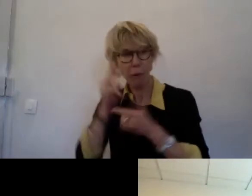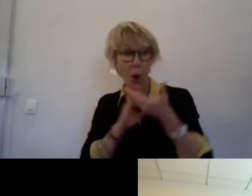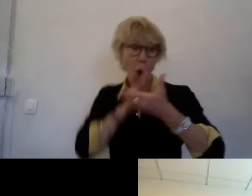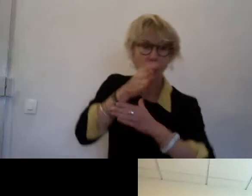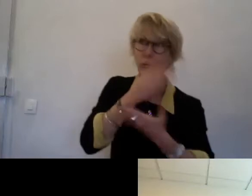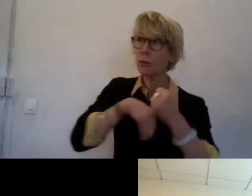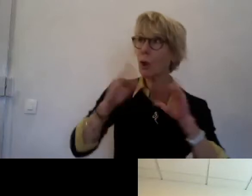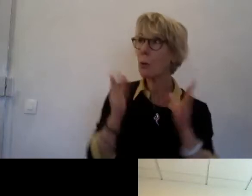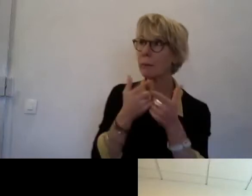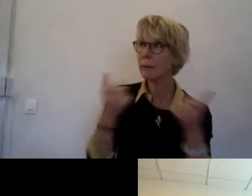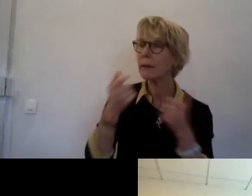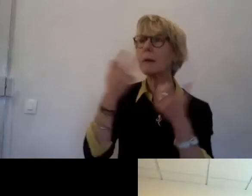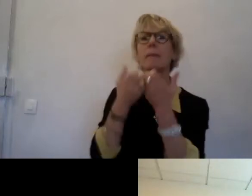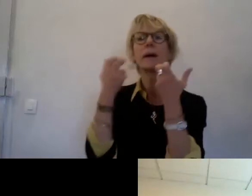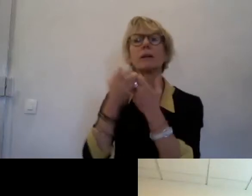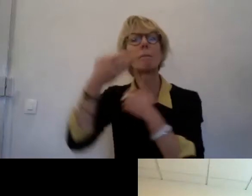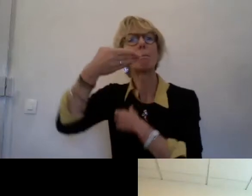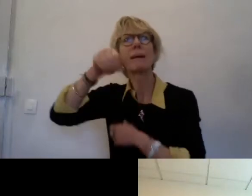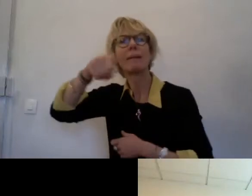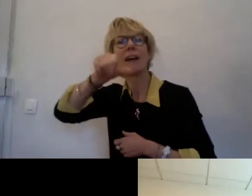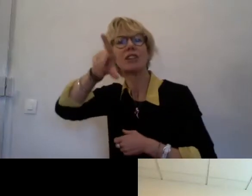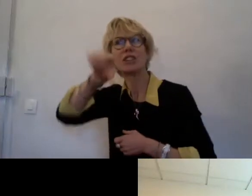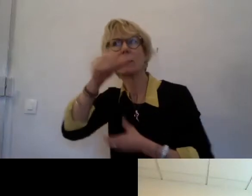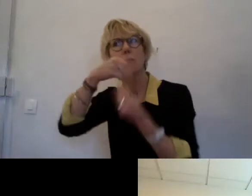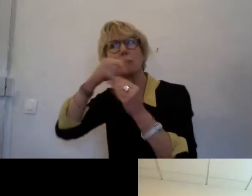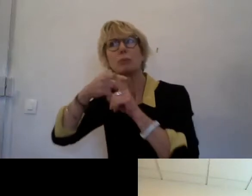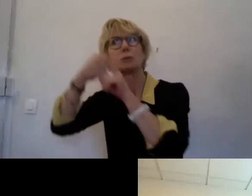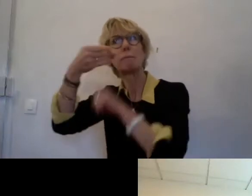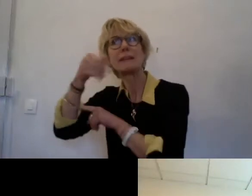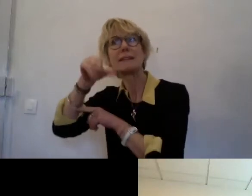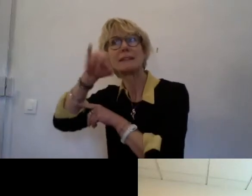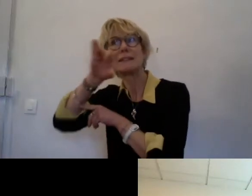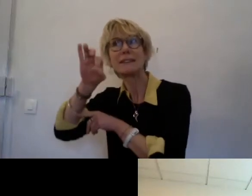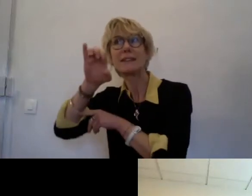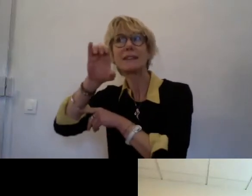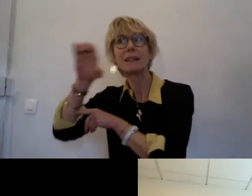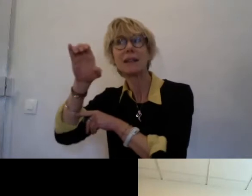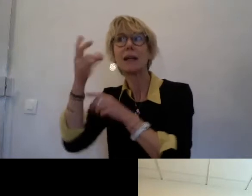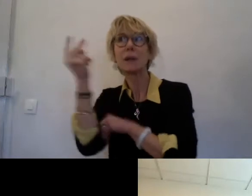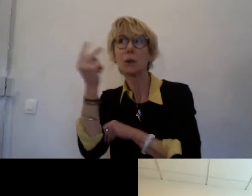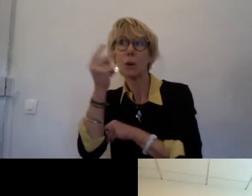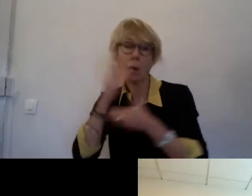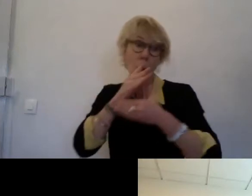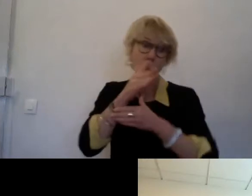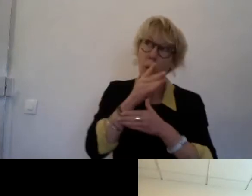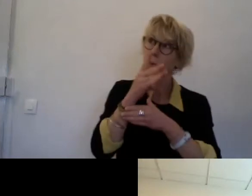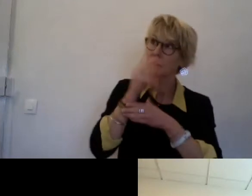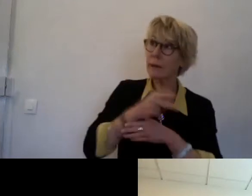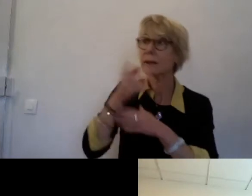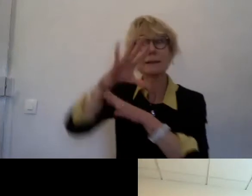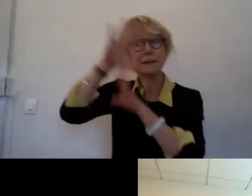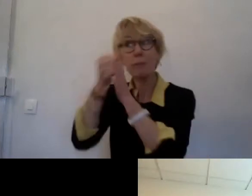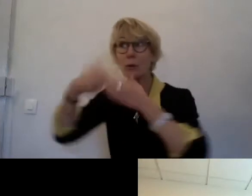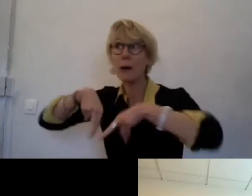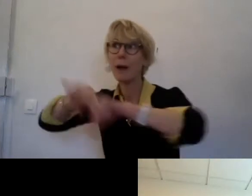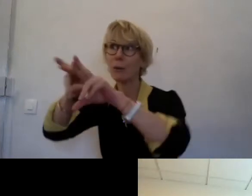de traces de Jérôme Ménager et de Mystique. Et donc, c'était pour nous important en fait, qu'on puisse avoir ces symboles de la rue au sein même